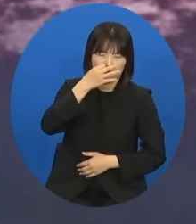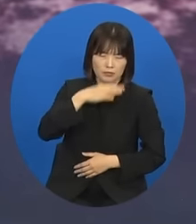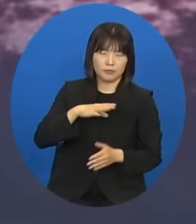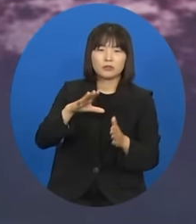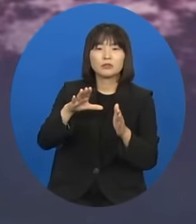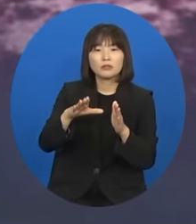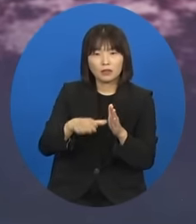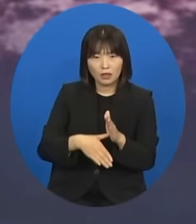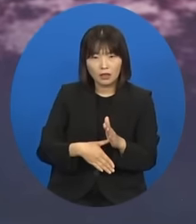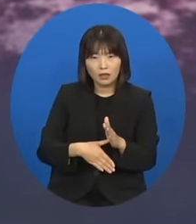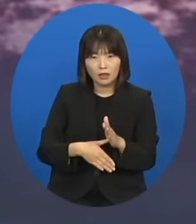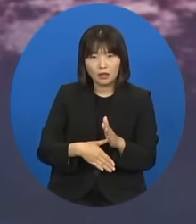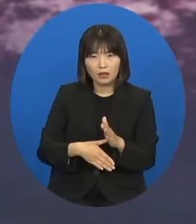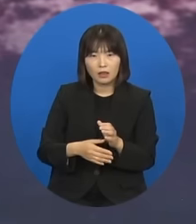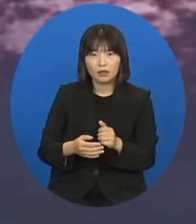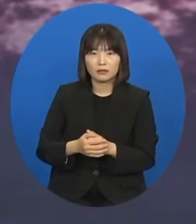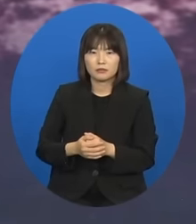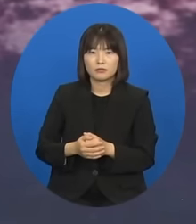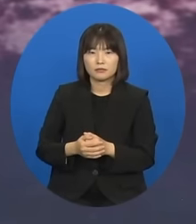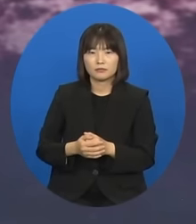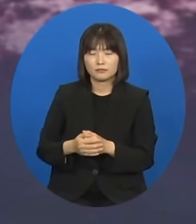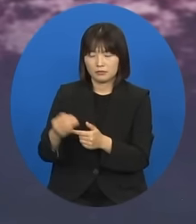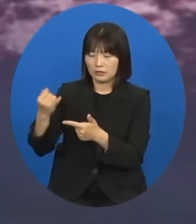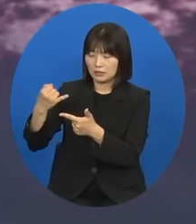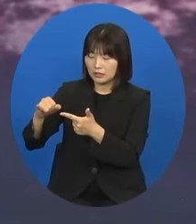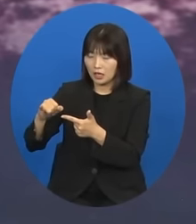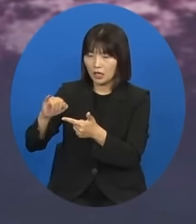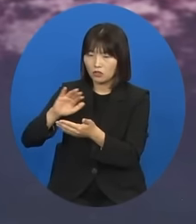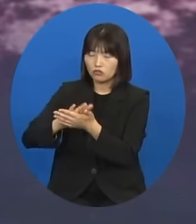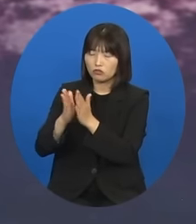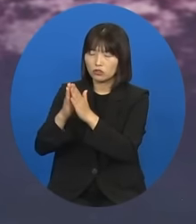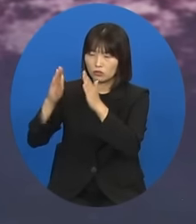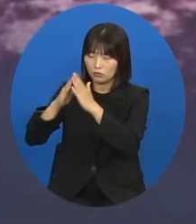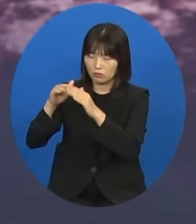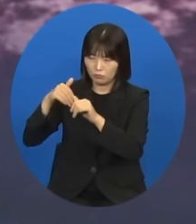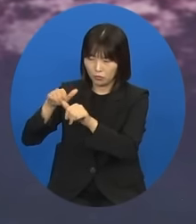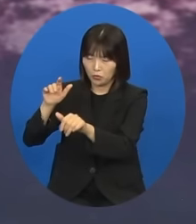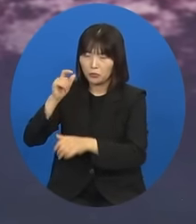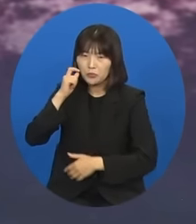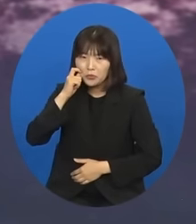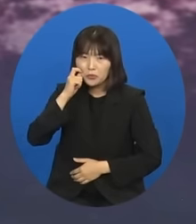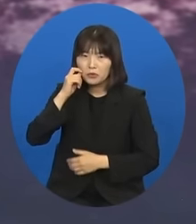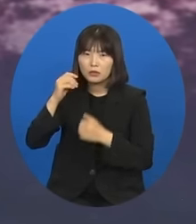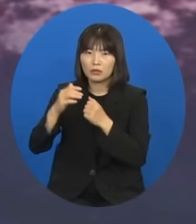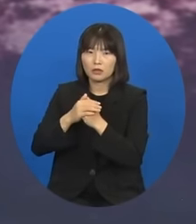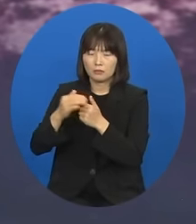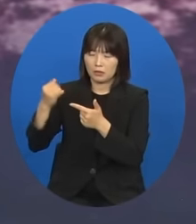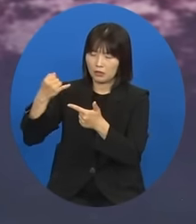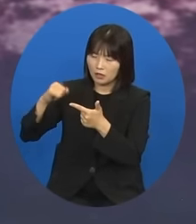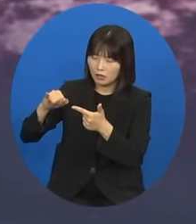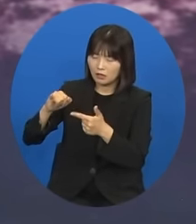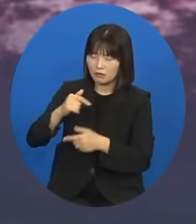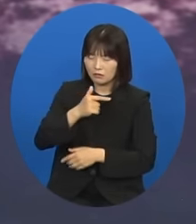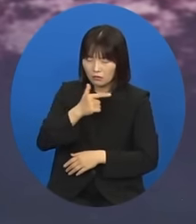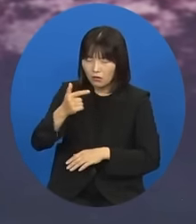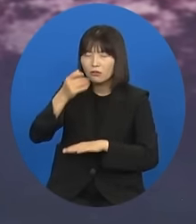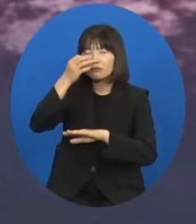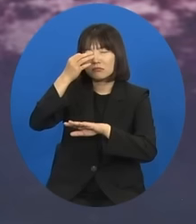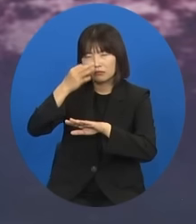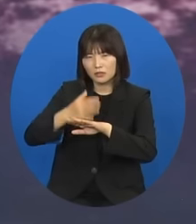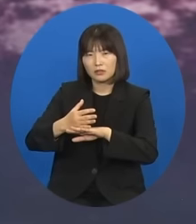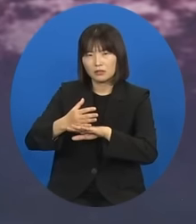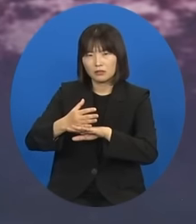그때에 둘째 딸을 그때 유치원에 보내지 못해서 둘째 아이에게 너무나 너무나